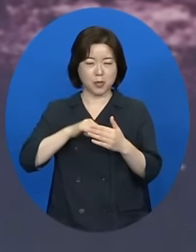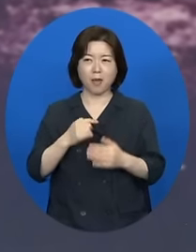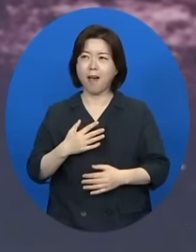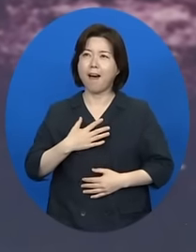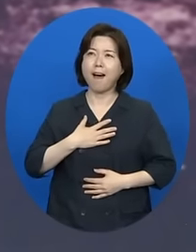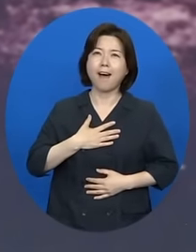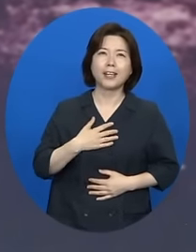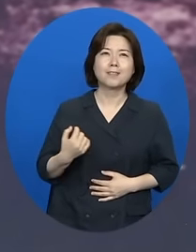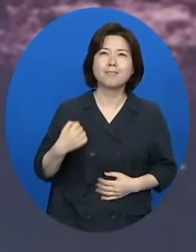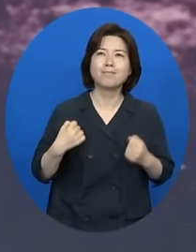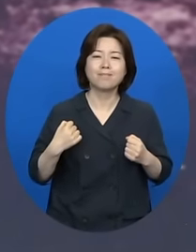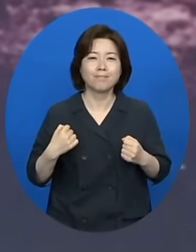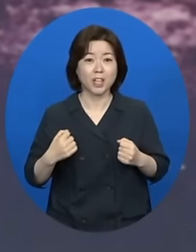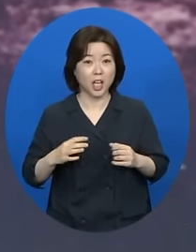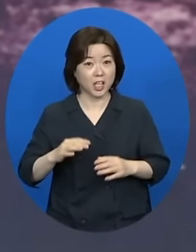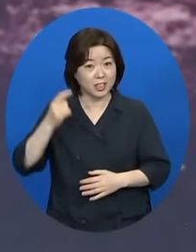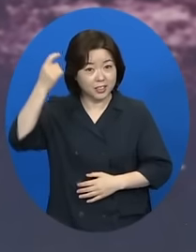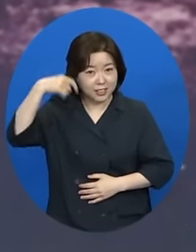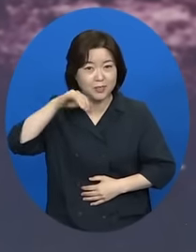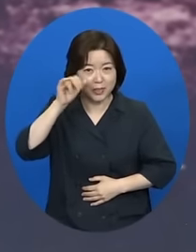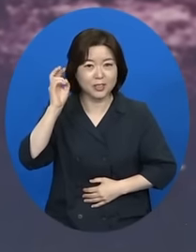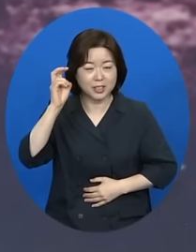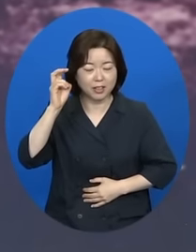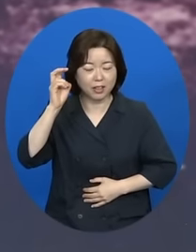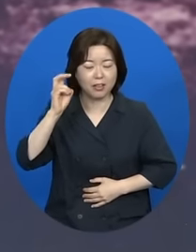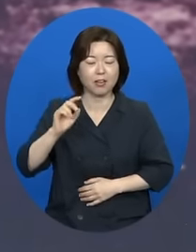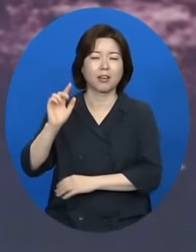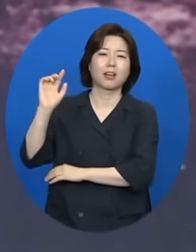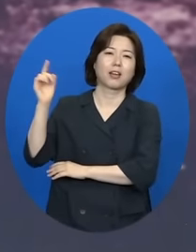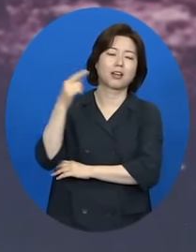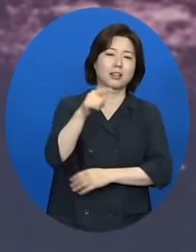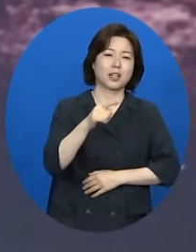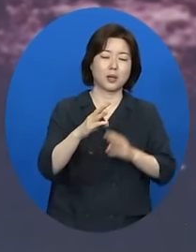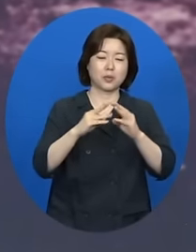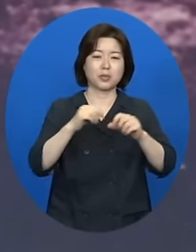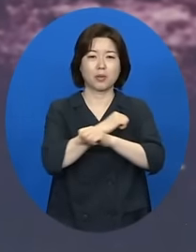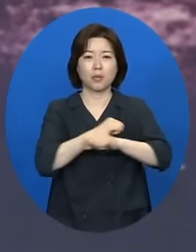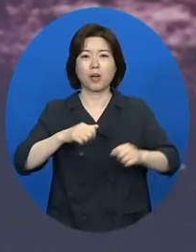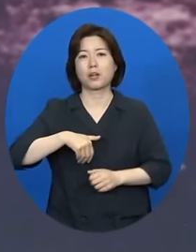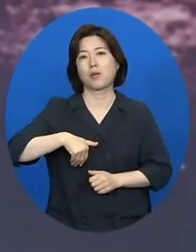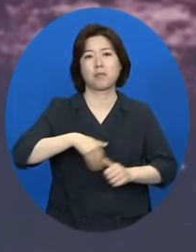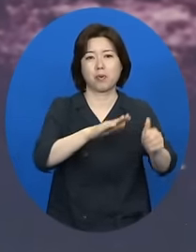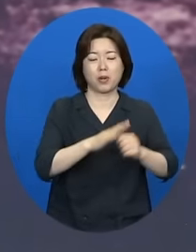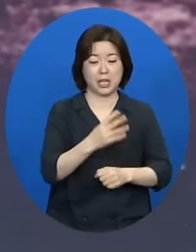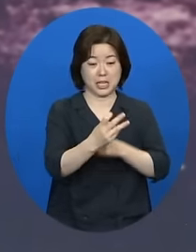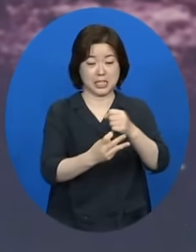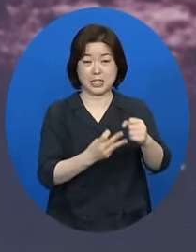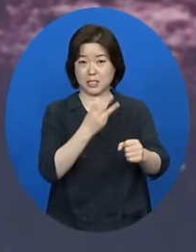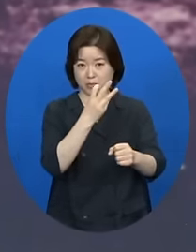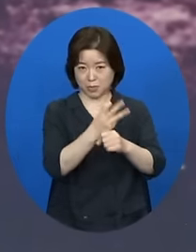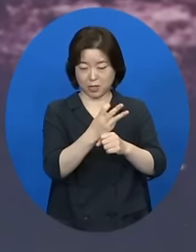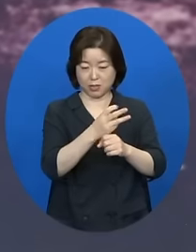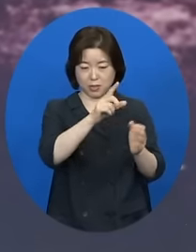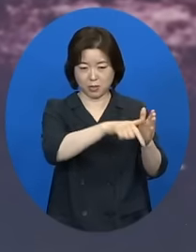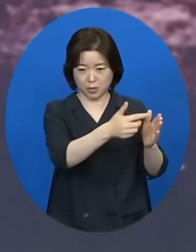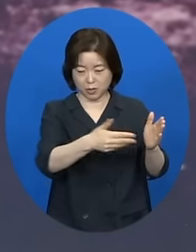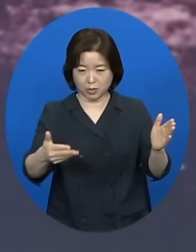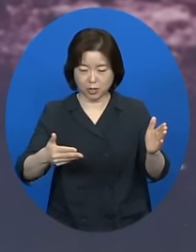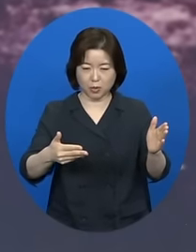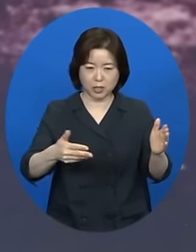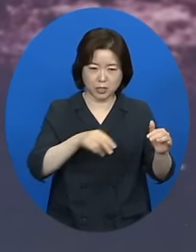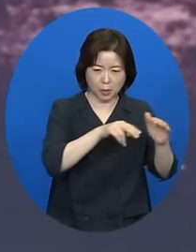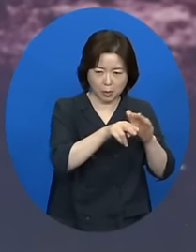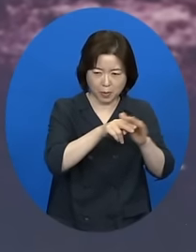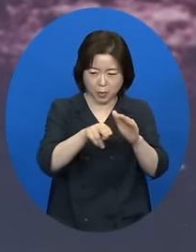않았겠습니까? 하나님께서 그를 광야로 보내셨어요. 13년의 세월을 그곳에서 보내게